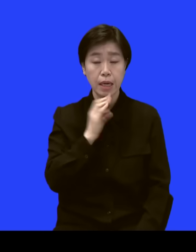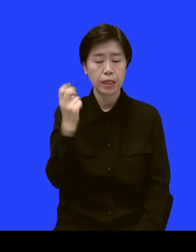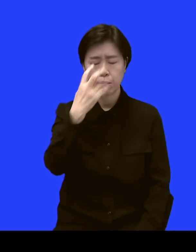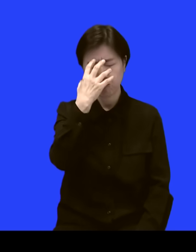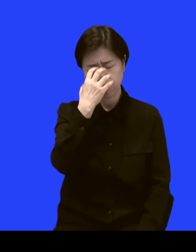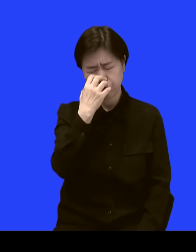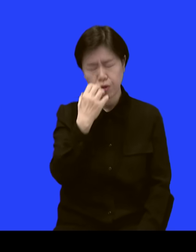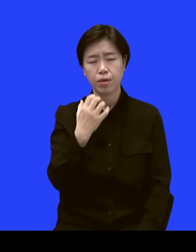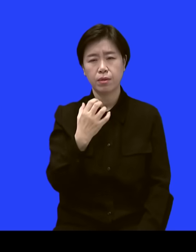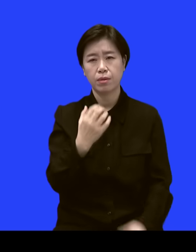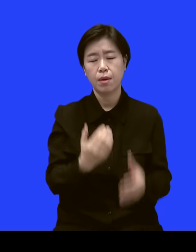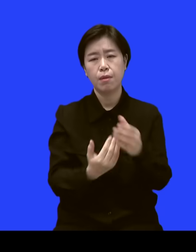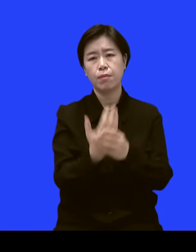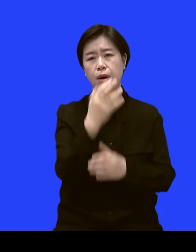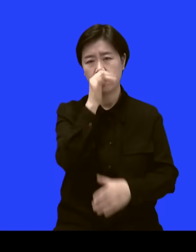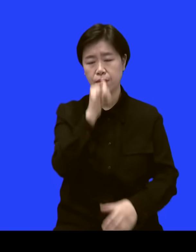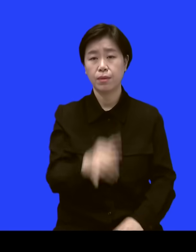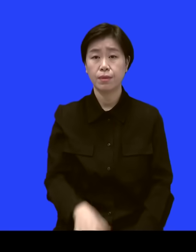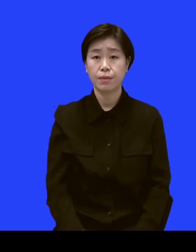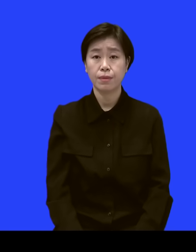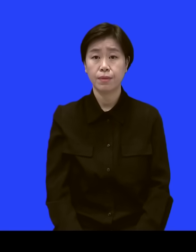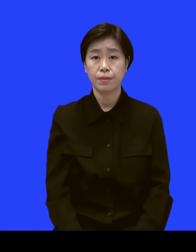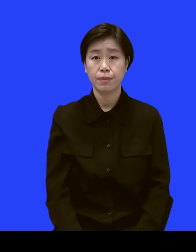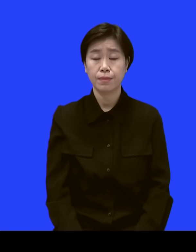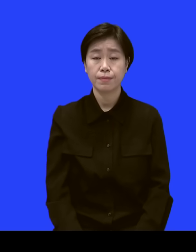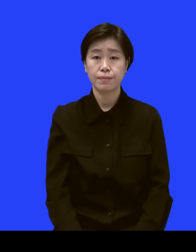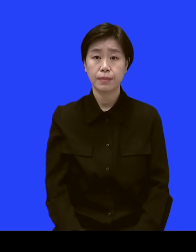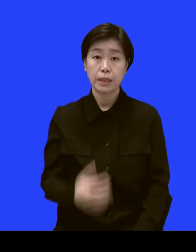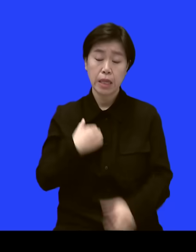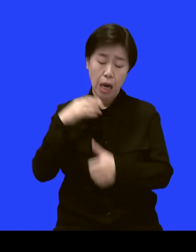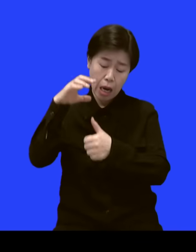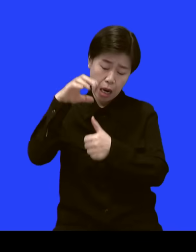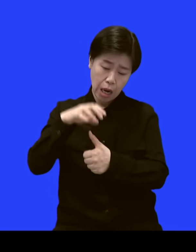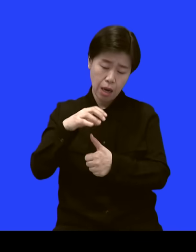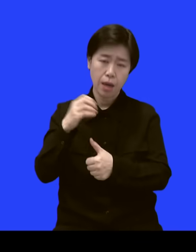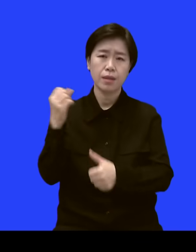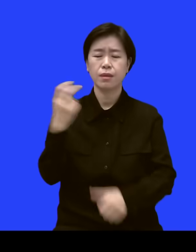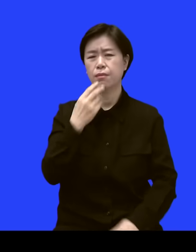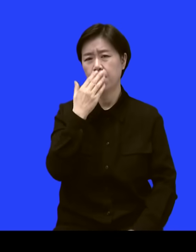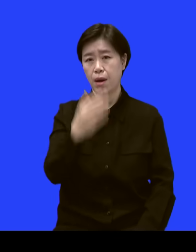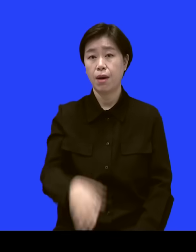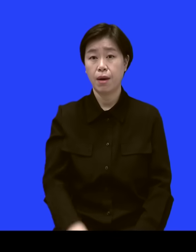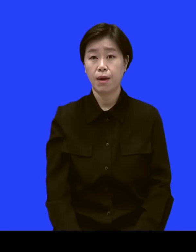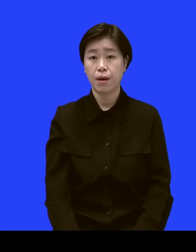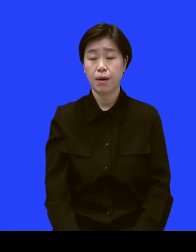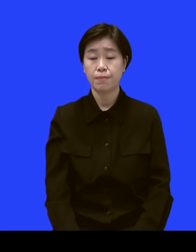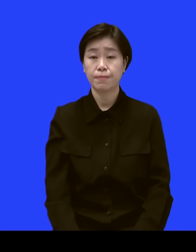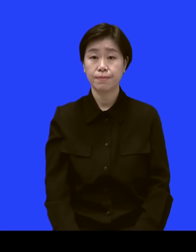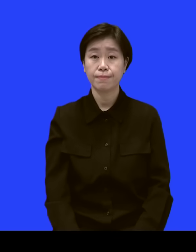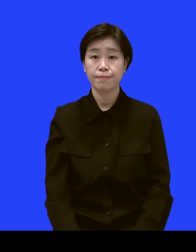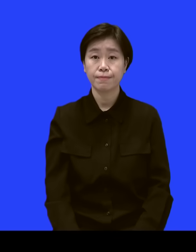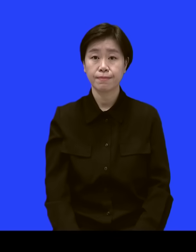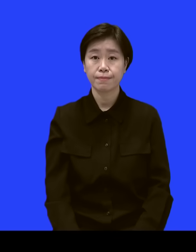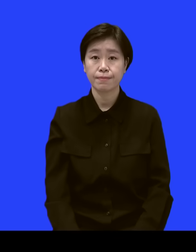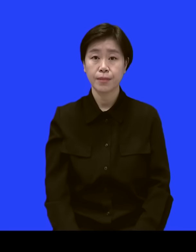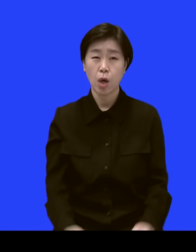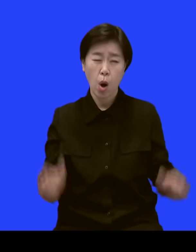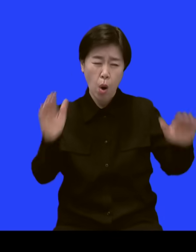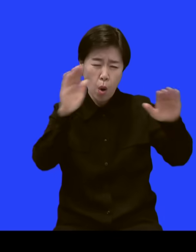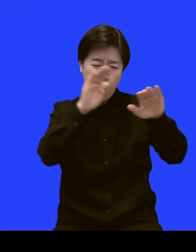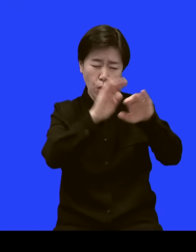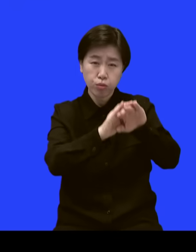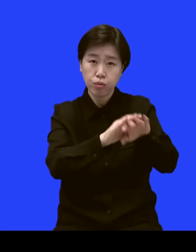흡입이 돼서 맞아요. 예, 내 호흡기로 타고 들어와서 나를 또 지배할 거란 말이죠. 네. 그런 환청이 그런 어둠의 영이 나를 언제나